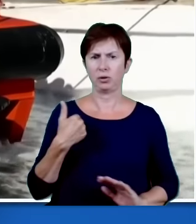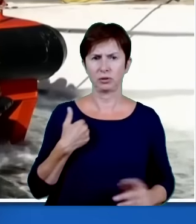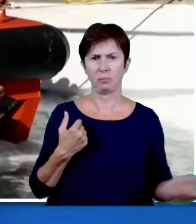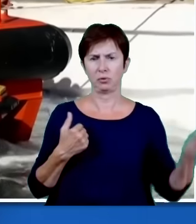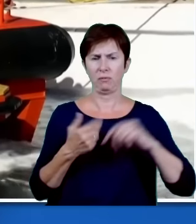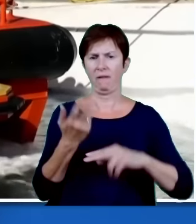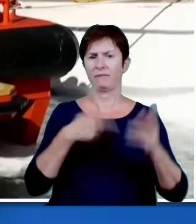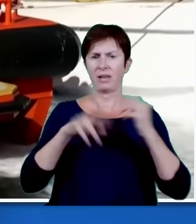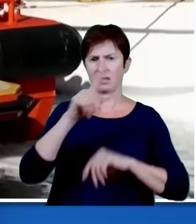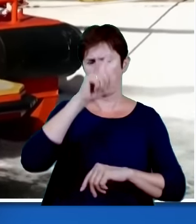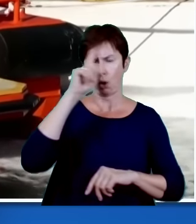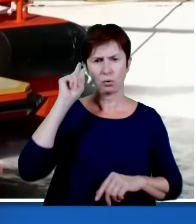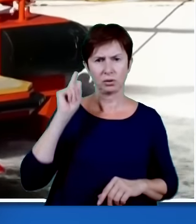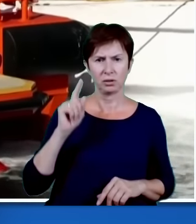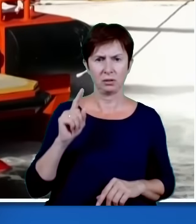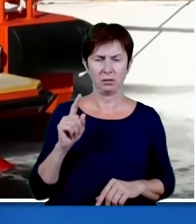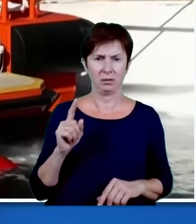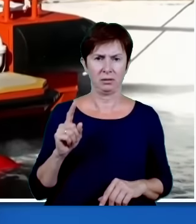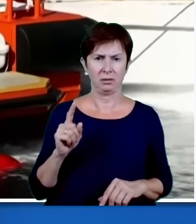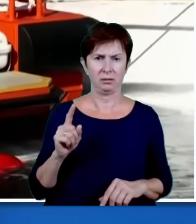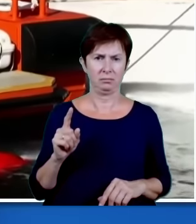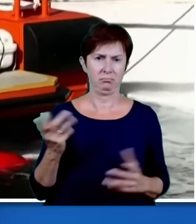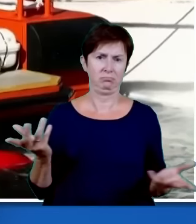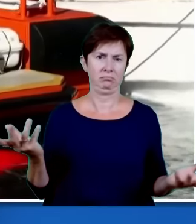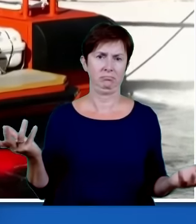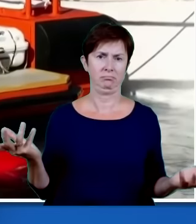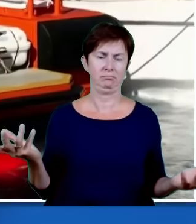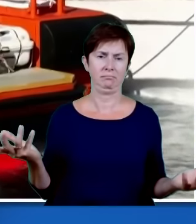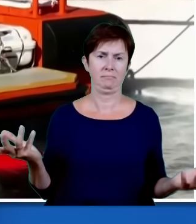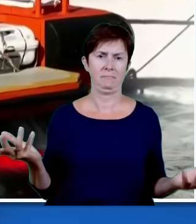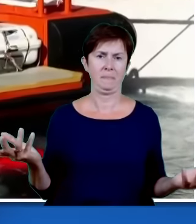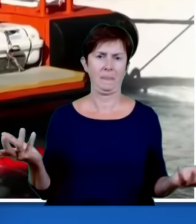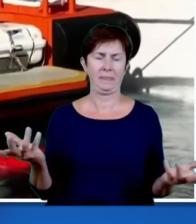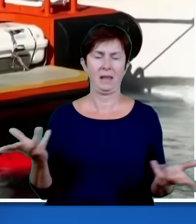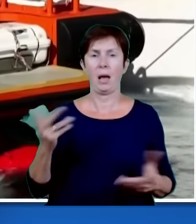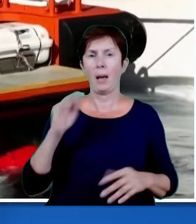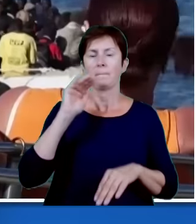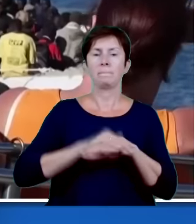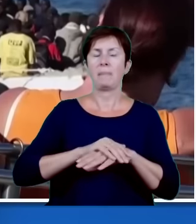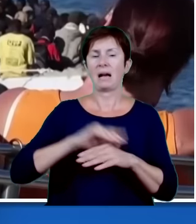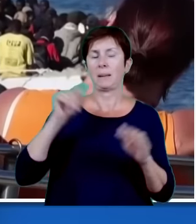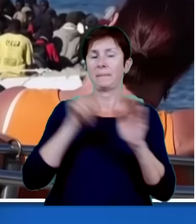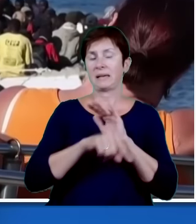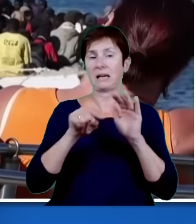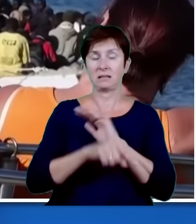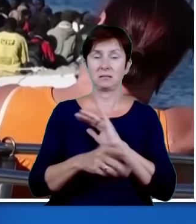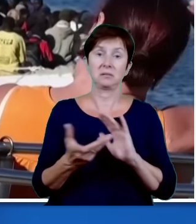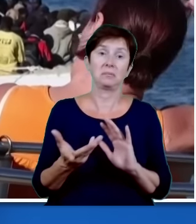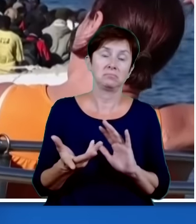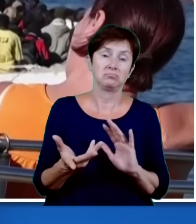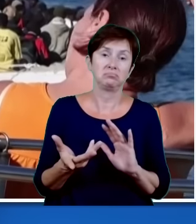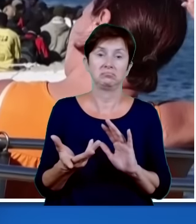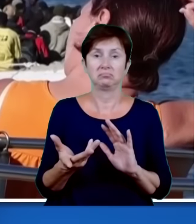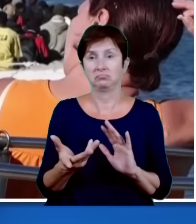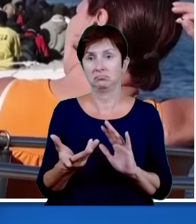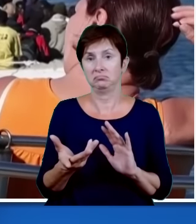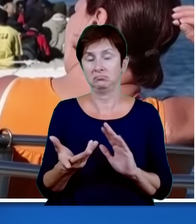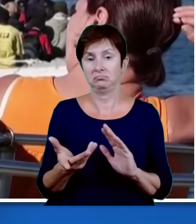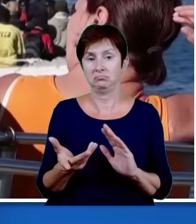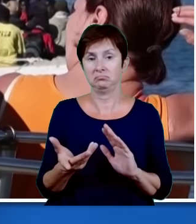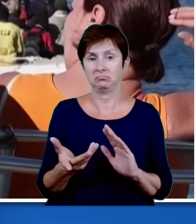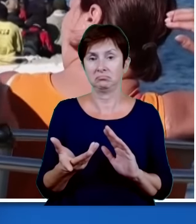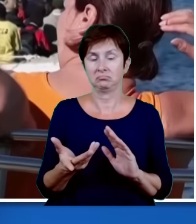niżby pakt migracyjny znaczy przynajmniej w opisach polskich przedstawicieli